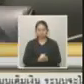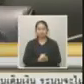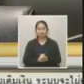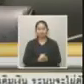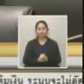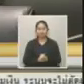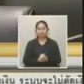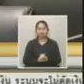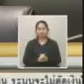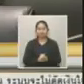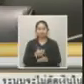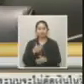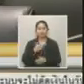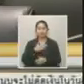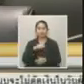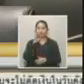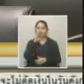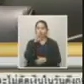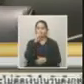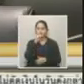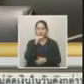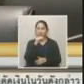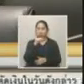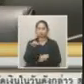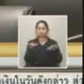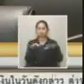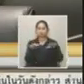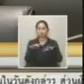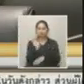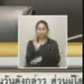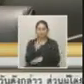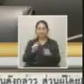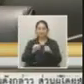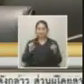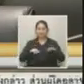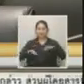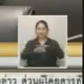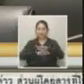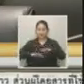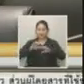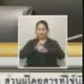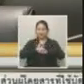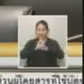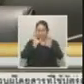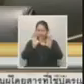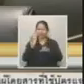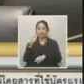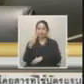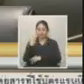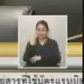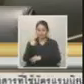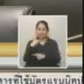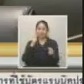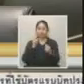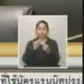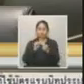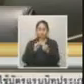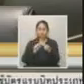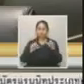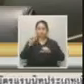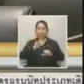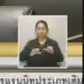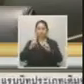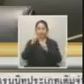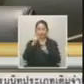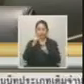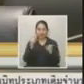ครับผมไม่ได้พูดลอยๆแต่มีหลักฐานชัดเจนว่าสารเคมีเหล่านี้เนี่ยทำให้พี่น้องประชาชนเจ็บป่วย